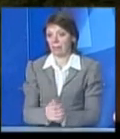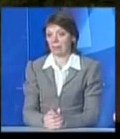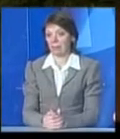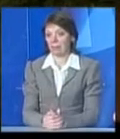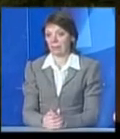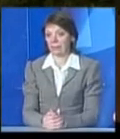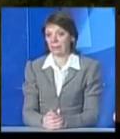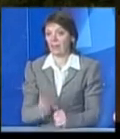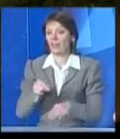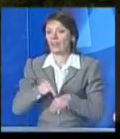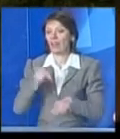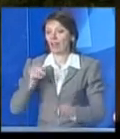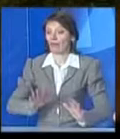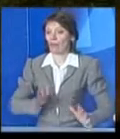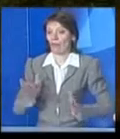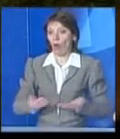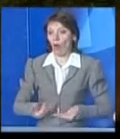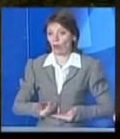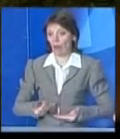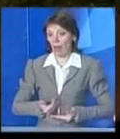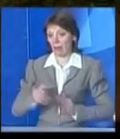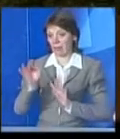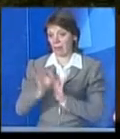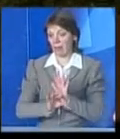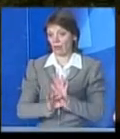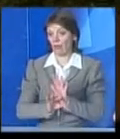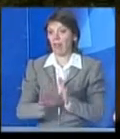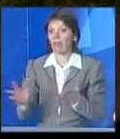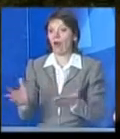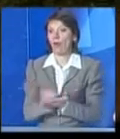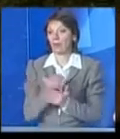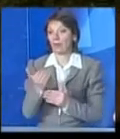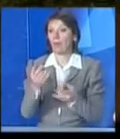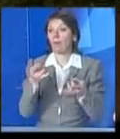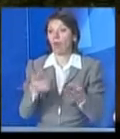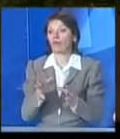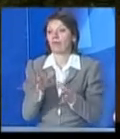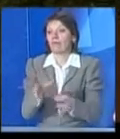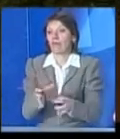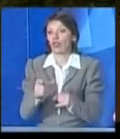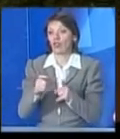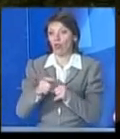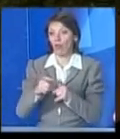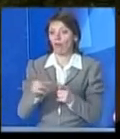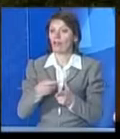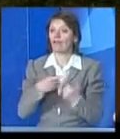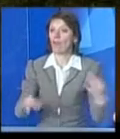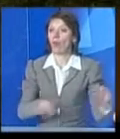починаєш оживати, і тебе знаходить слово творче, чи музика.